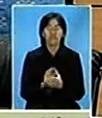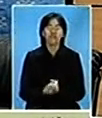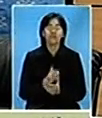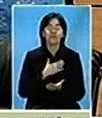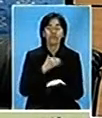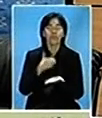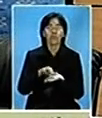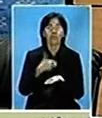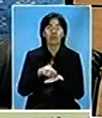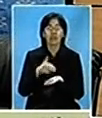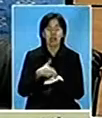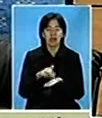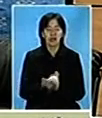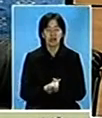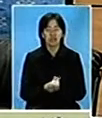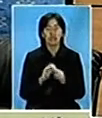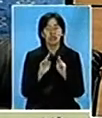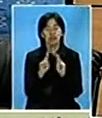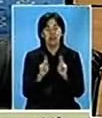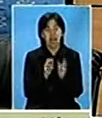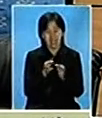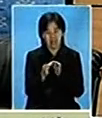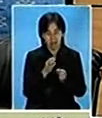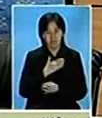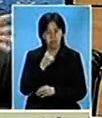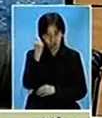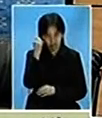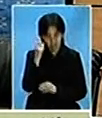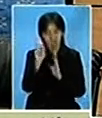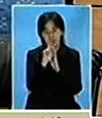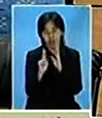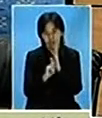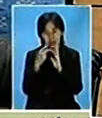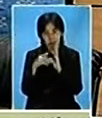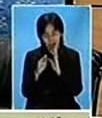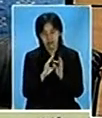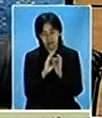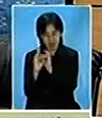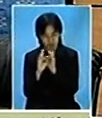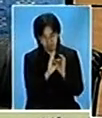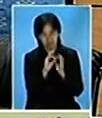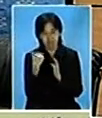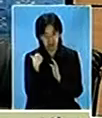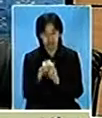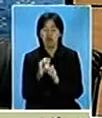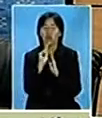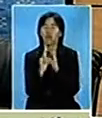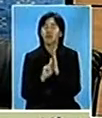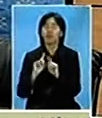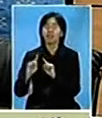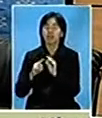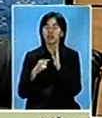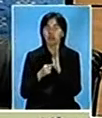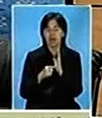าจริงอยู่ครับที่ท่านกรรมการชี้แจงกฎหมายออกมาเนี่ยที่มีลักษณะสอดรับกันนะครับหลายๆฉบับอย่างเช่นเกี่ยว